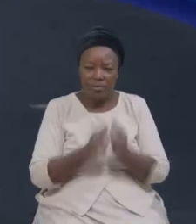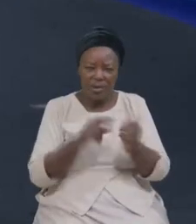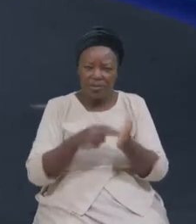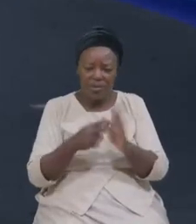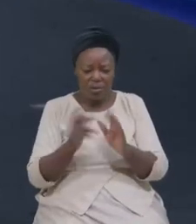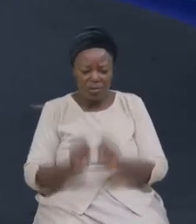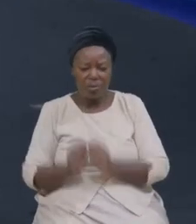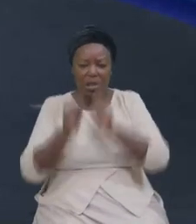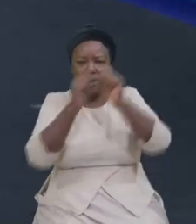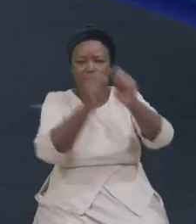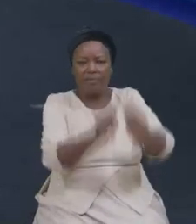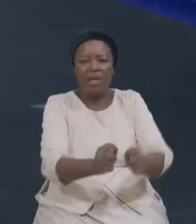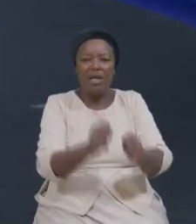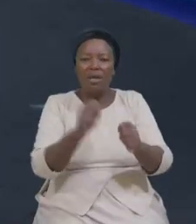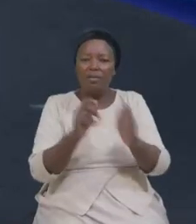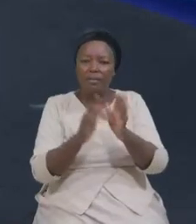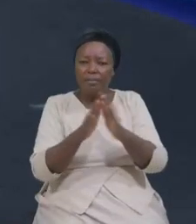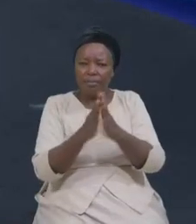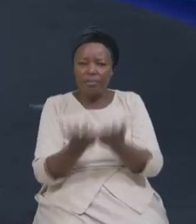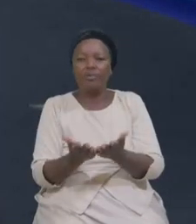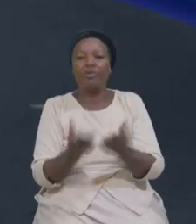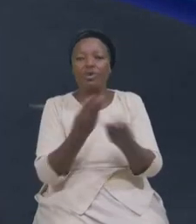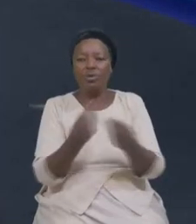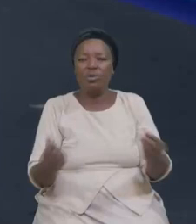scripturaires. Il me donne la solution.